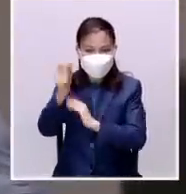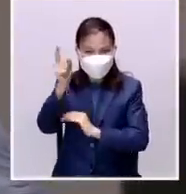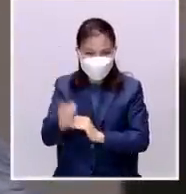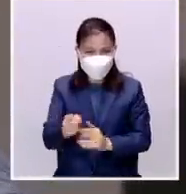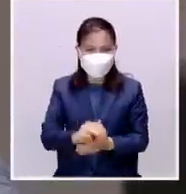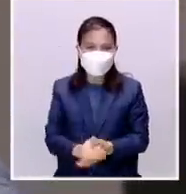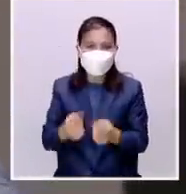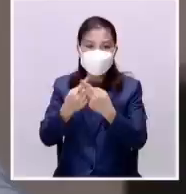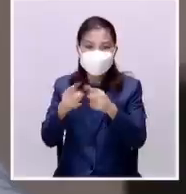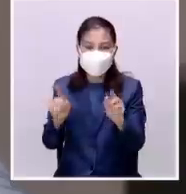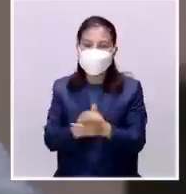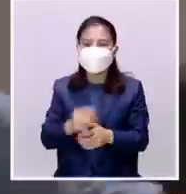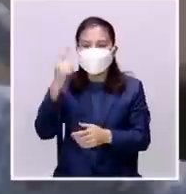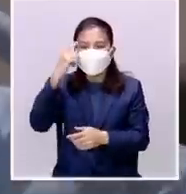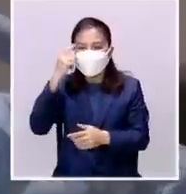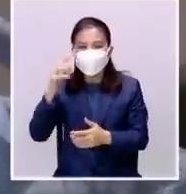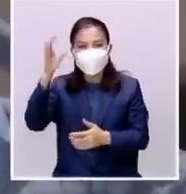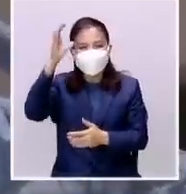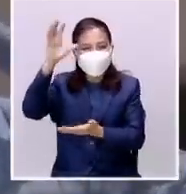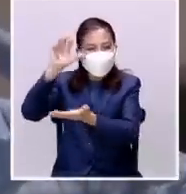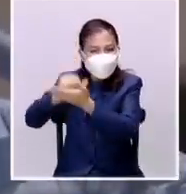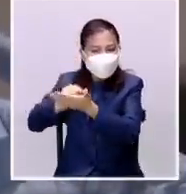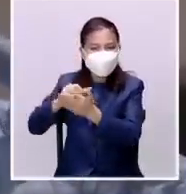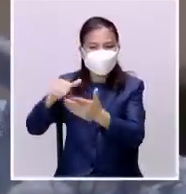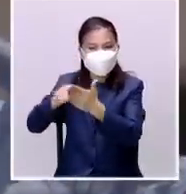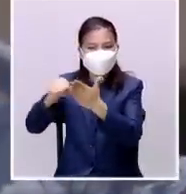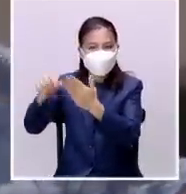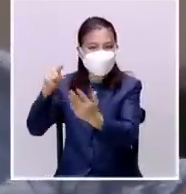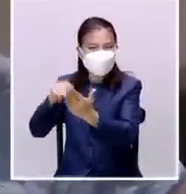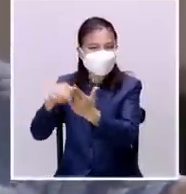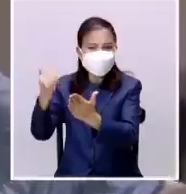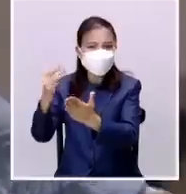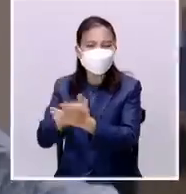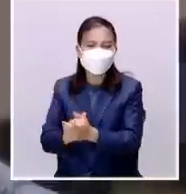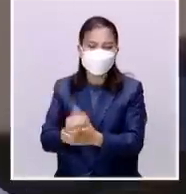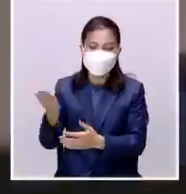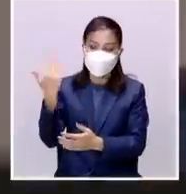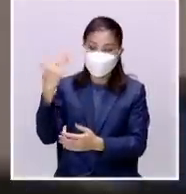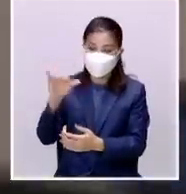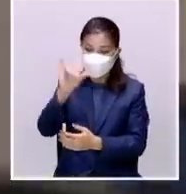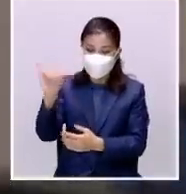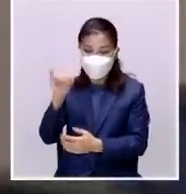กเว้นสิทธิบัตรมันอาจจะไม่ใช่เป็นการแก้ปัญหาที่ตรงจุดนะคะอันนี้เป็นมุมมองของ EU ในครั้งนั้น